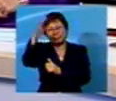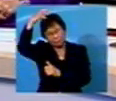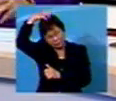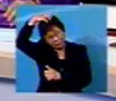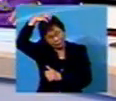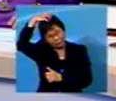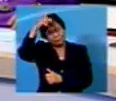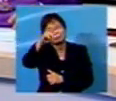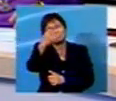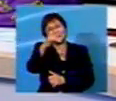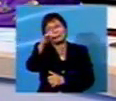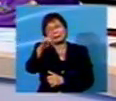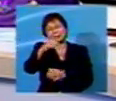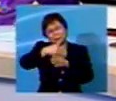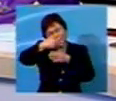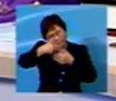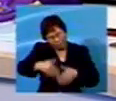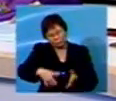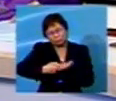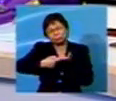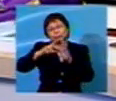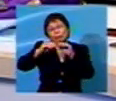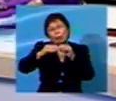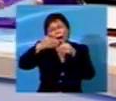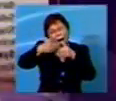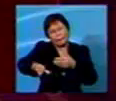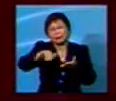Tan Sri Abdul Khalid hasil mesyuarat hari